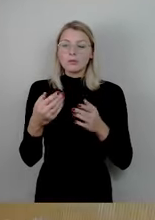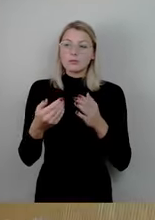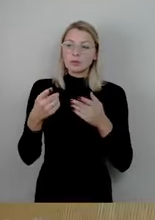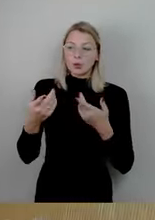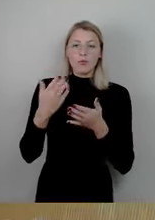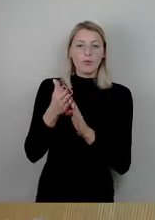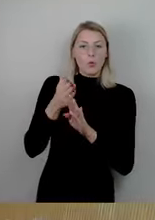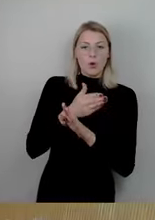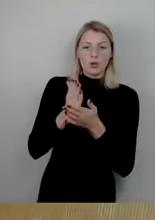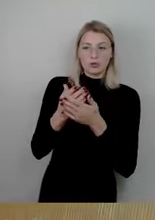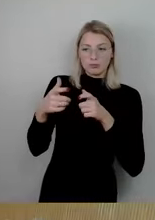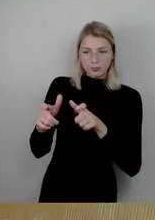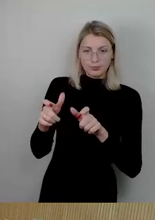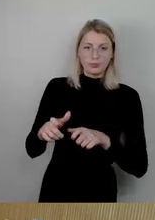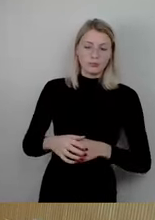Dank.